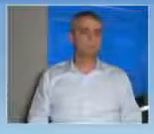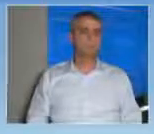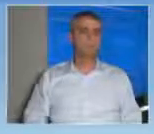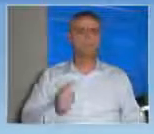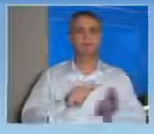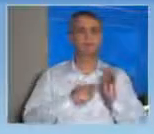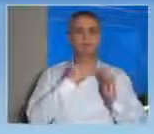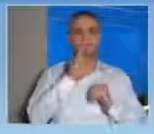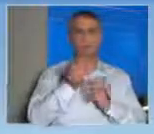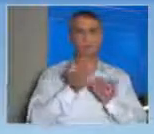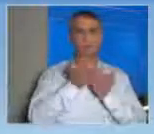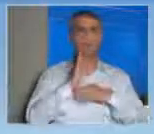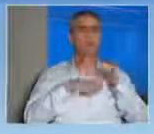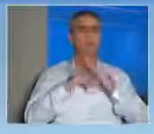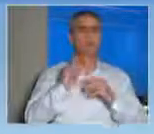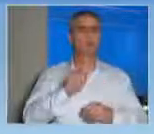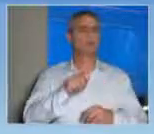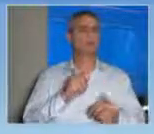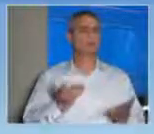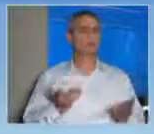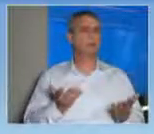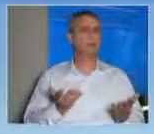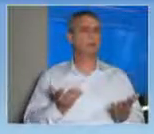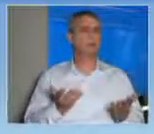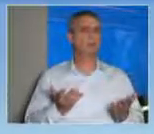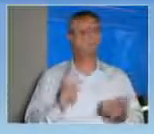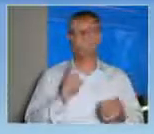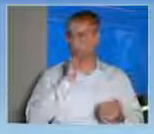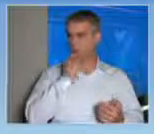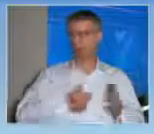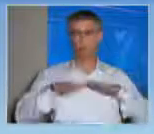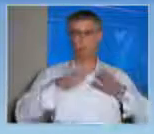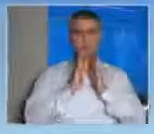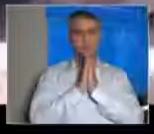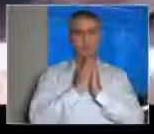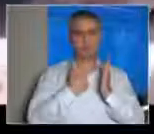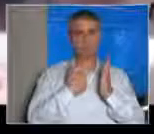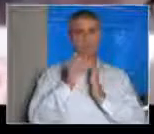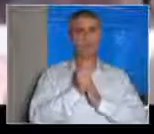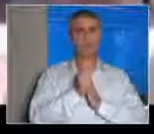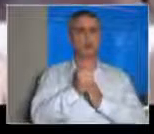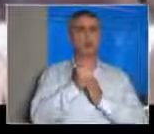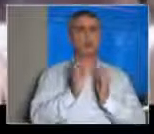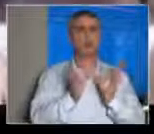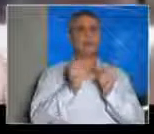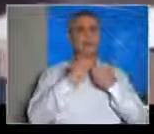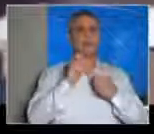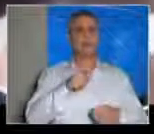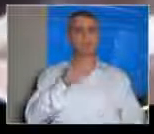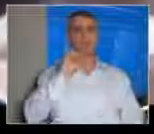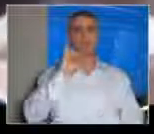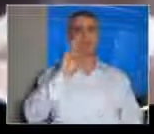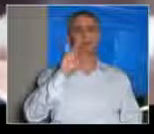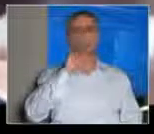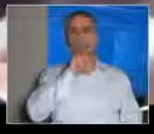למה התכוונת כשאמרת שאתה עוזר לבנות את הכנסת? אני, זה לא סוד. ראש ממשלה ביקש ממני להוביל יחד עם חבר כנסת מיקי